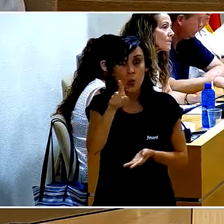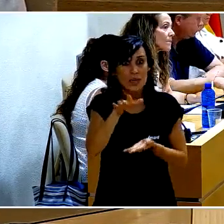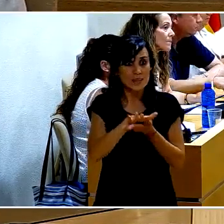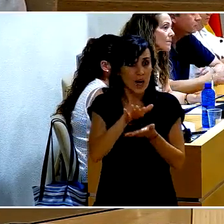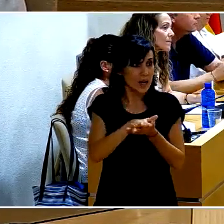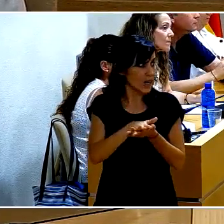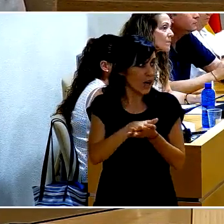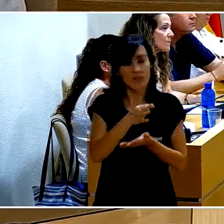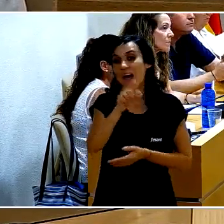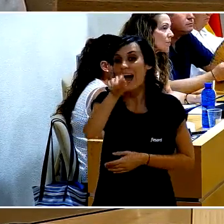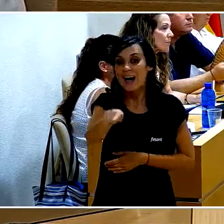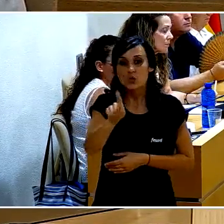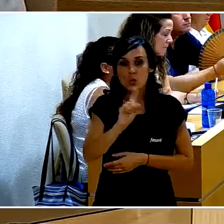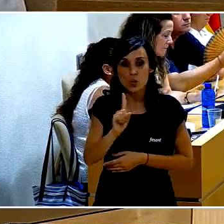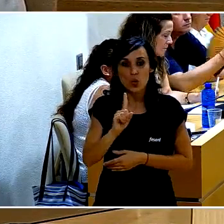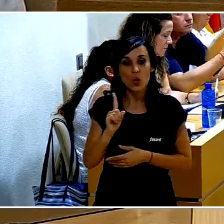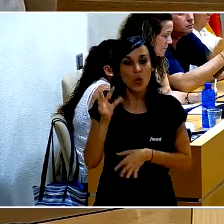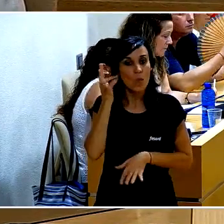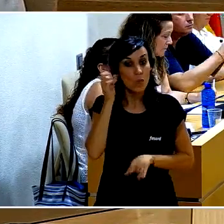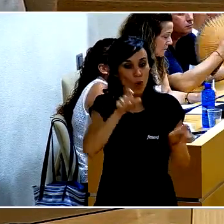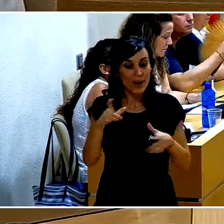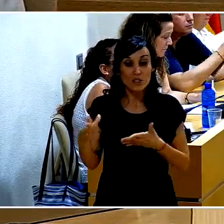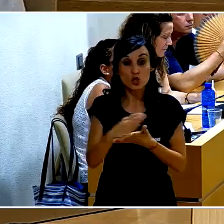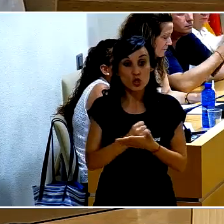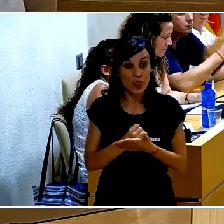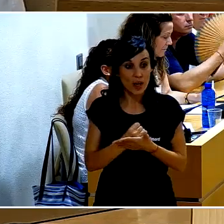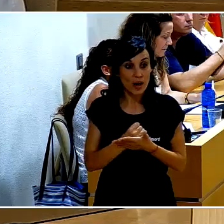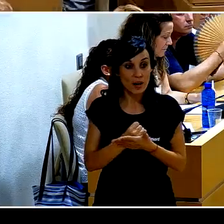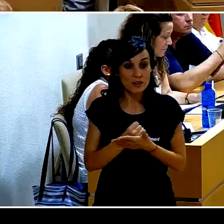evidentment, no a tu, si a totes les dones.